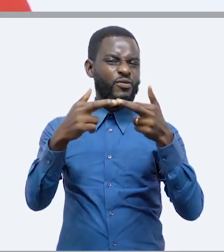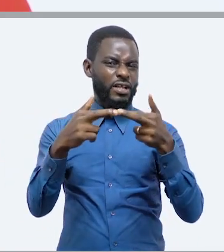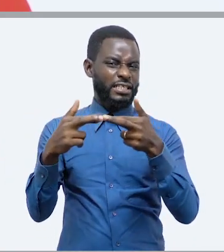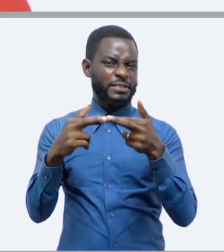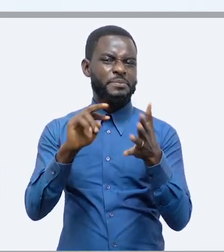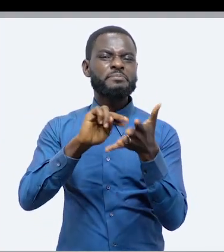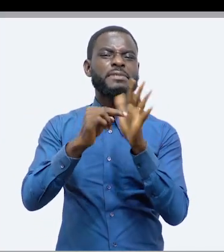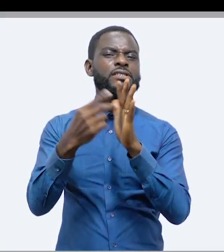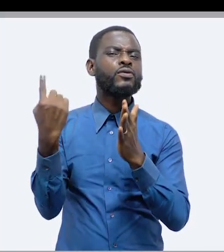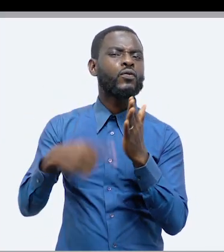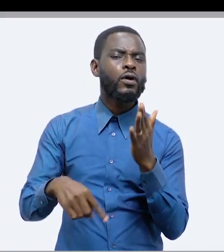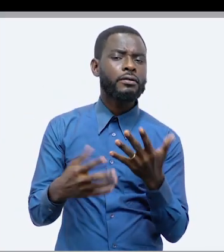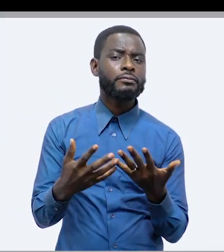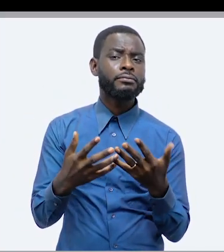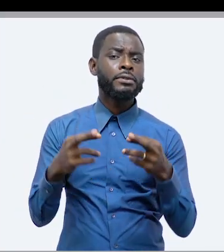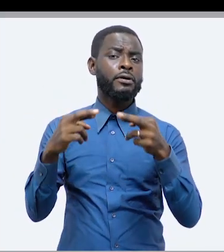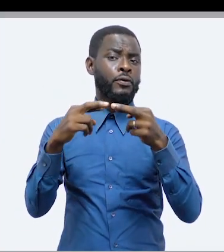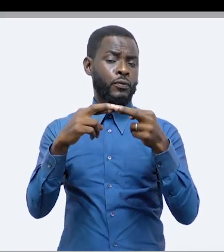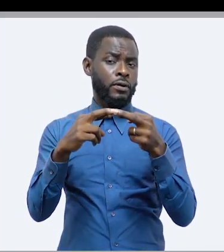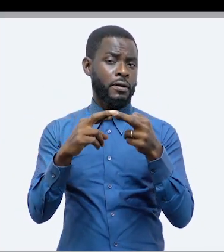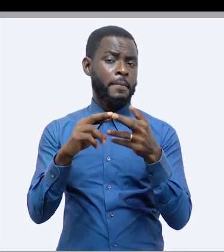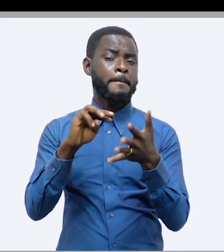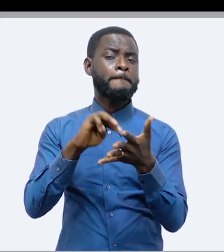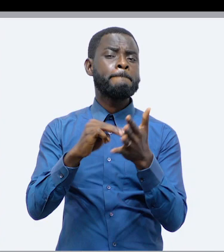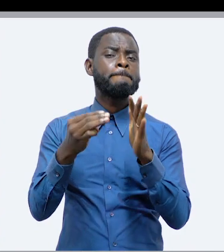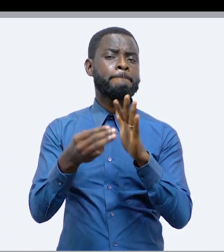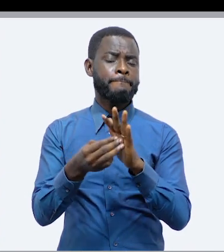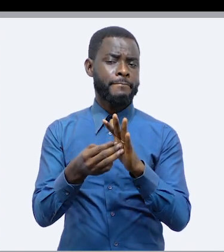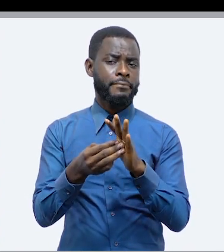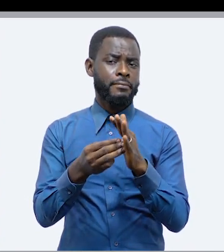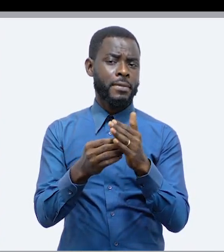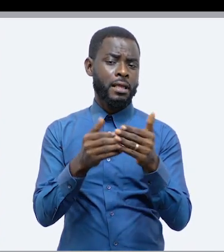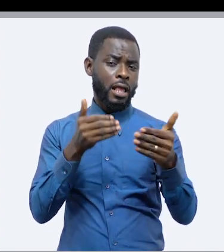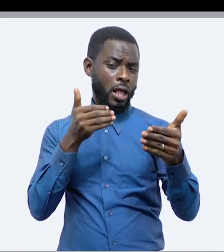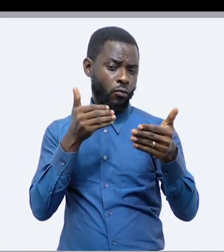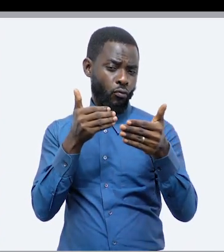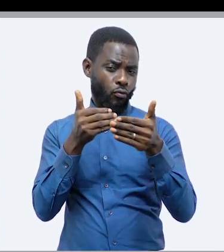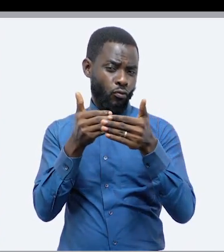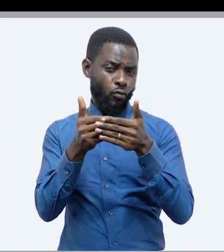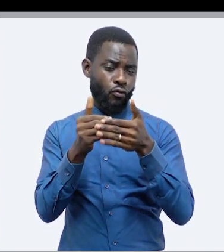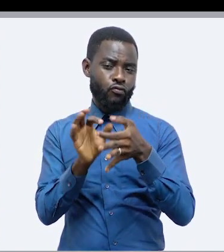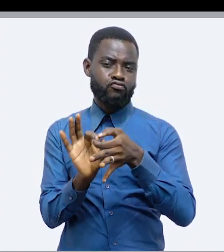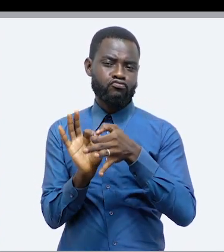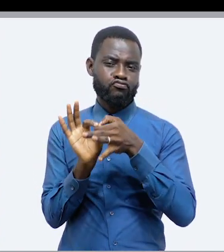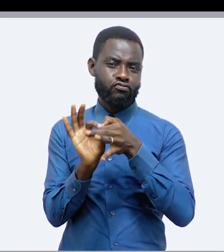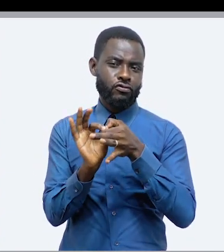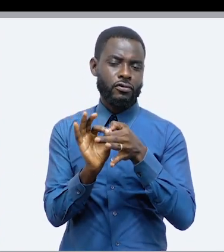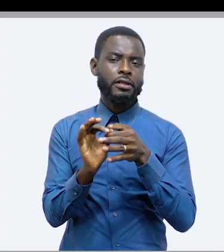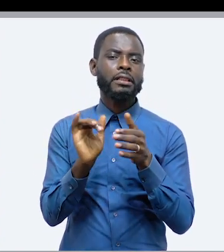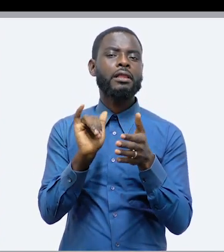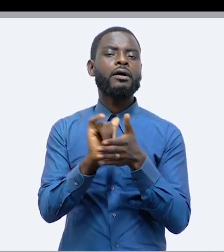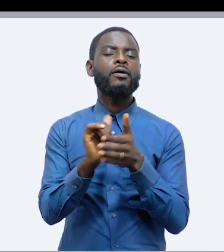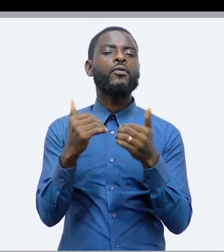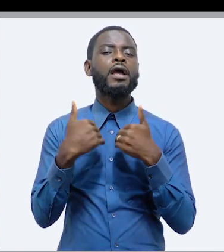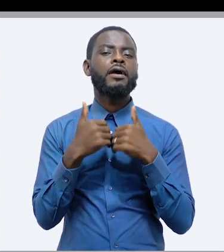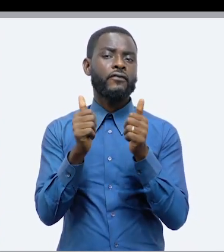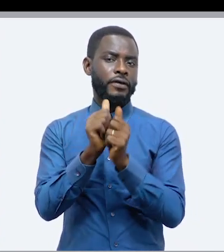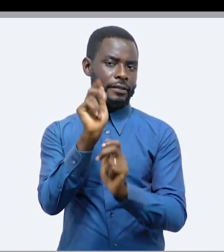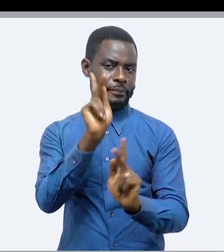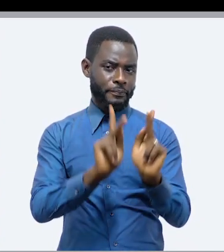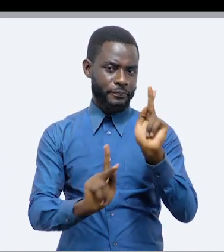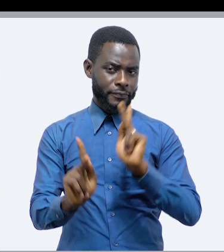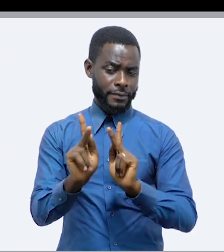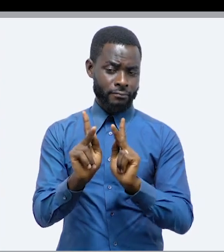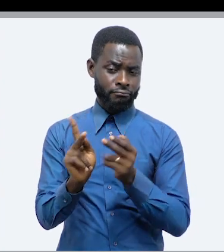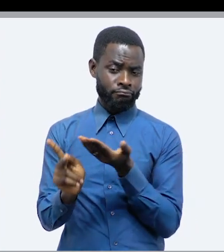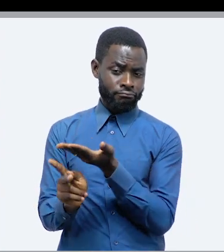no shramo. Many ji na nyobo chakpa. Abanye acho na nyobo chakpa shishi ake. Shramo kpakpa ni wake